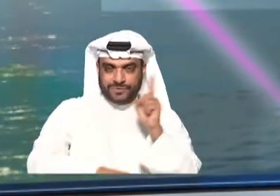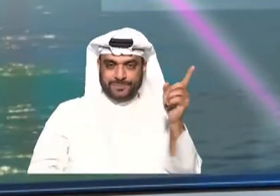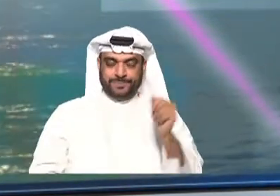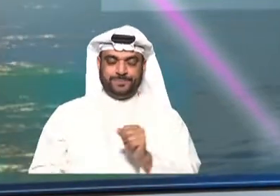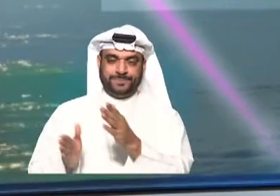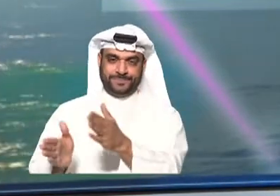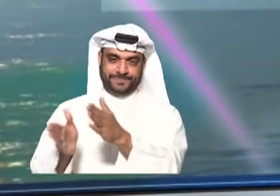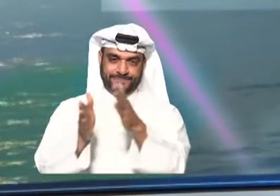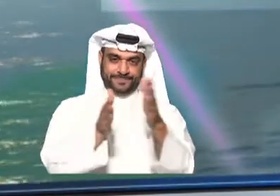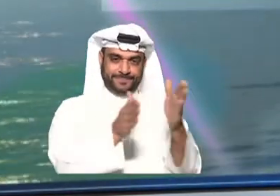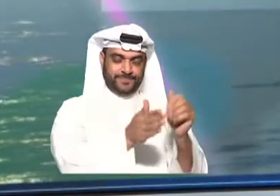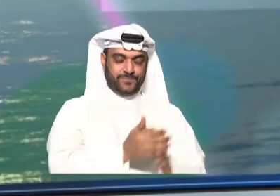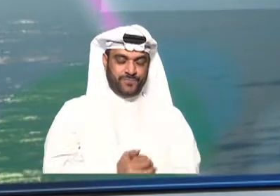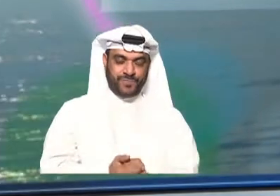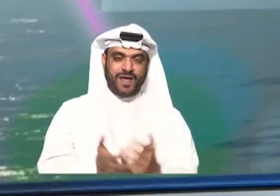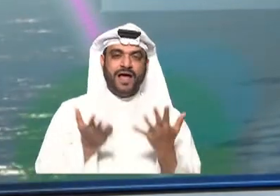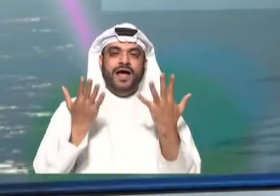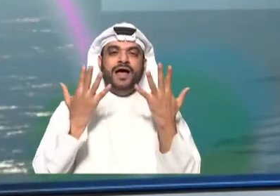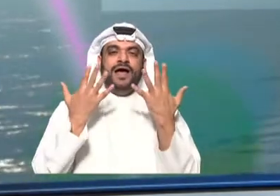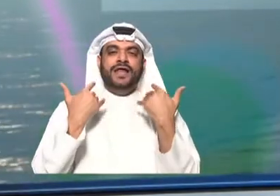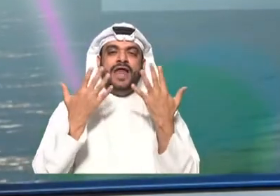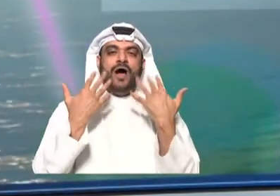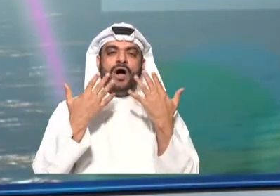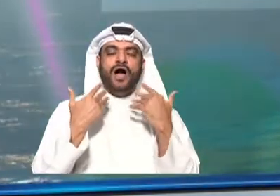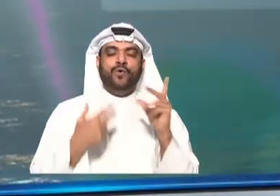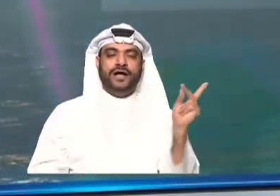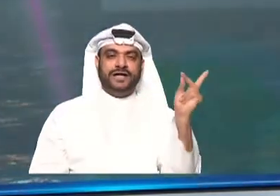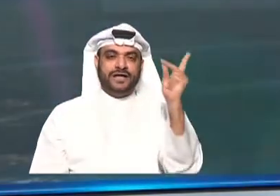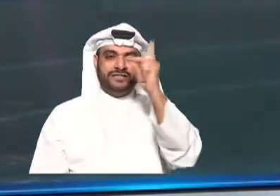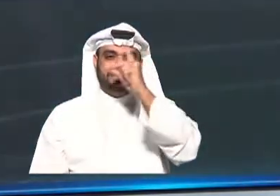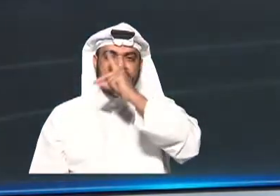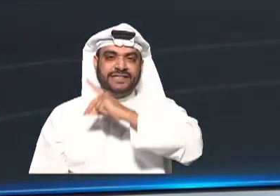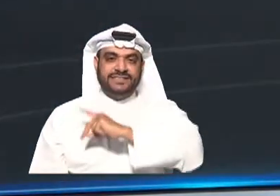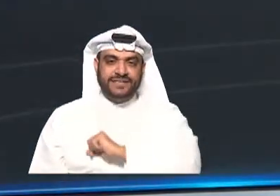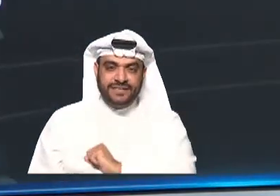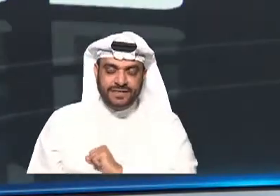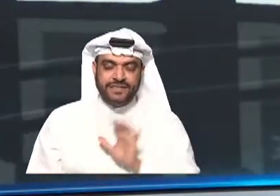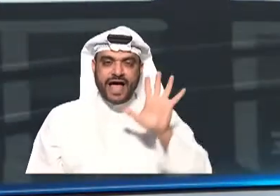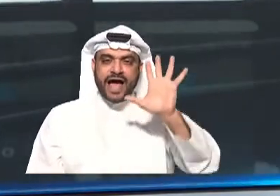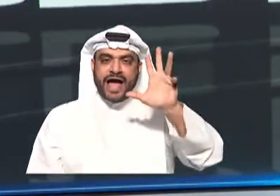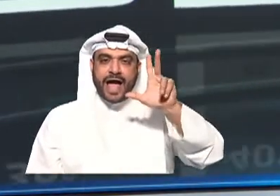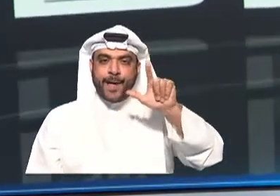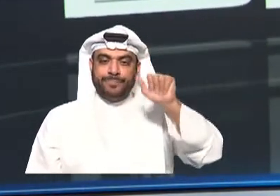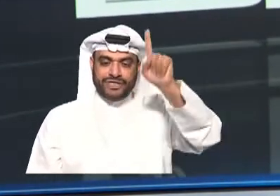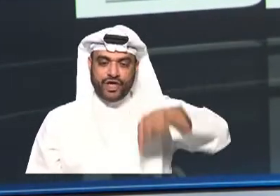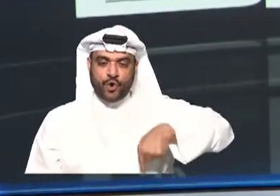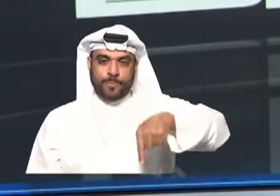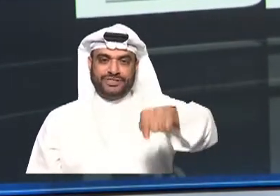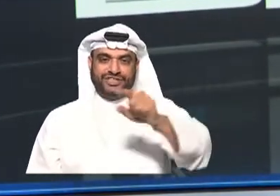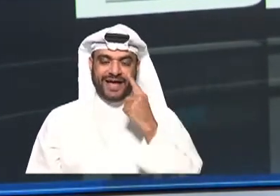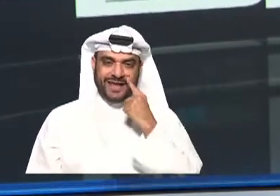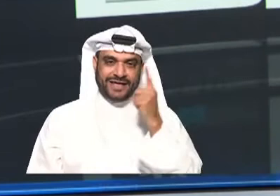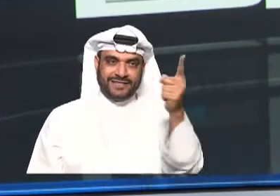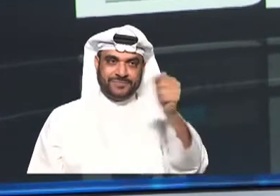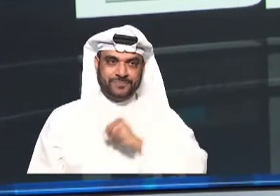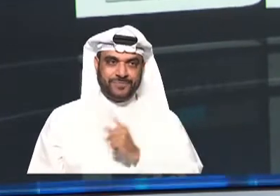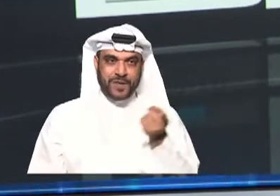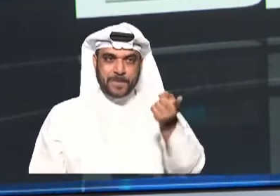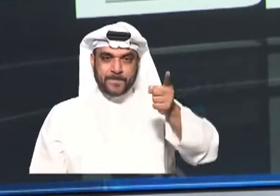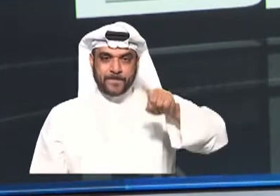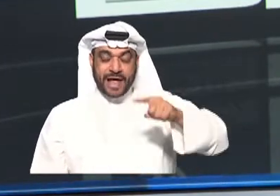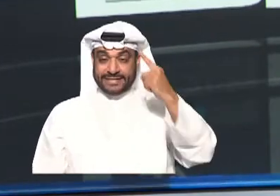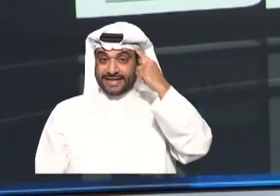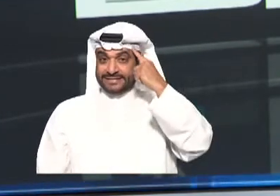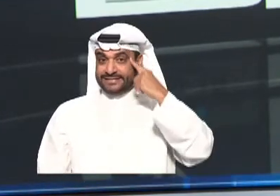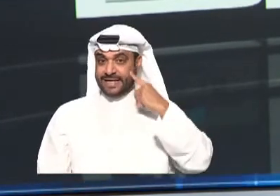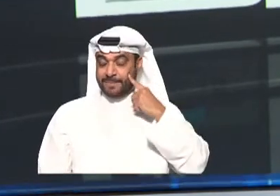يكون الساعة 6:25 دقيقة. الطقس المتوقع في مدينة الكويت خلال الأيام الخمسة المقبلة، متوقع في يوم الغد أجواء راح تكون